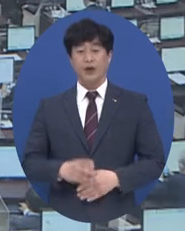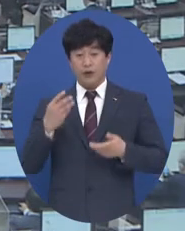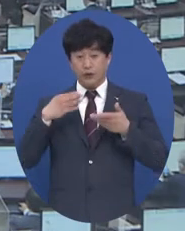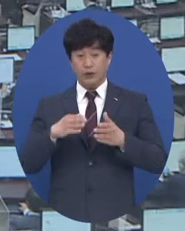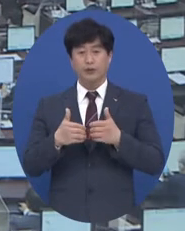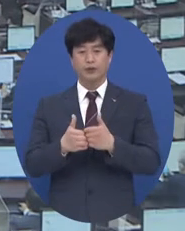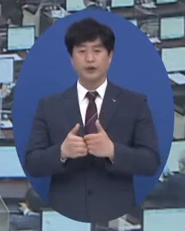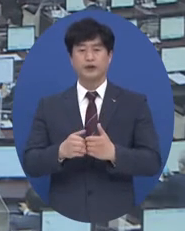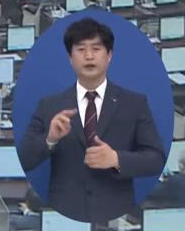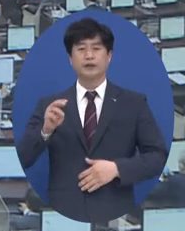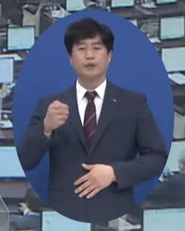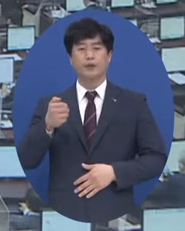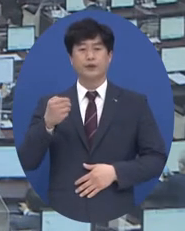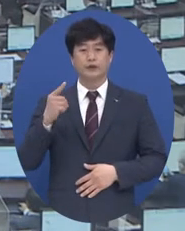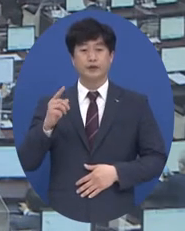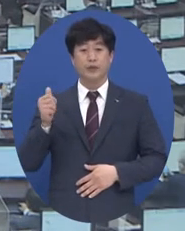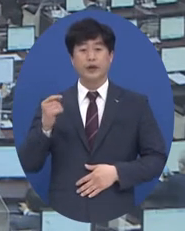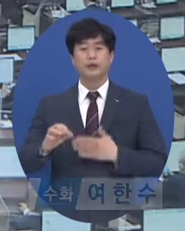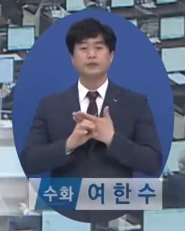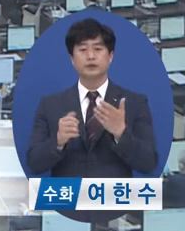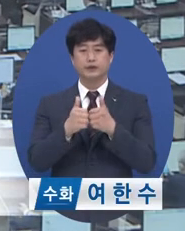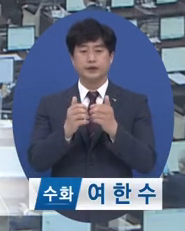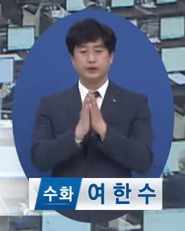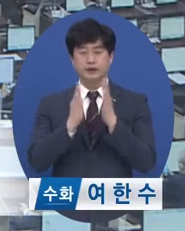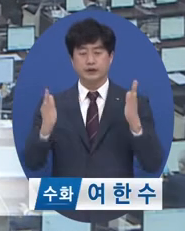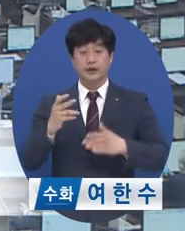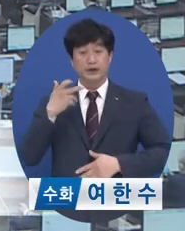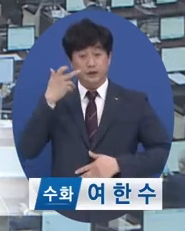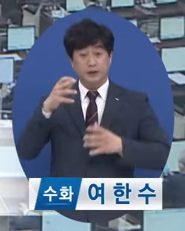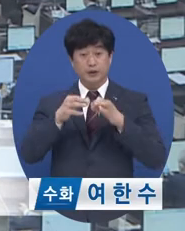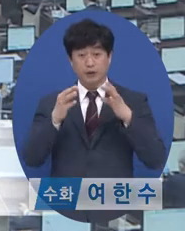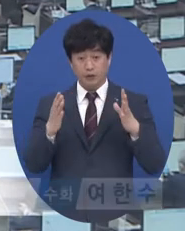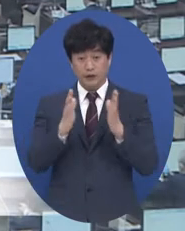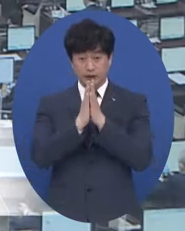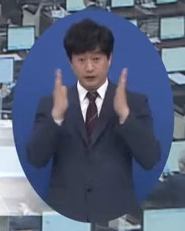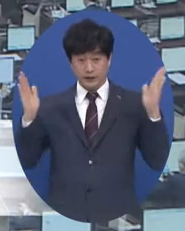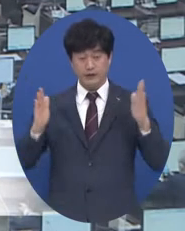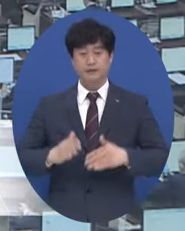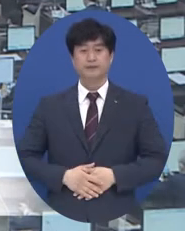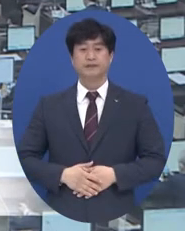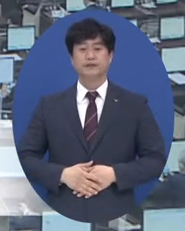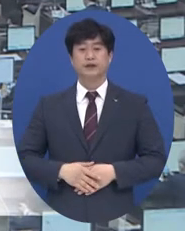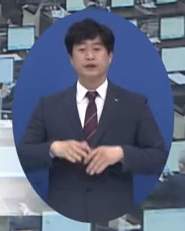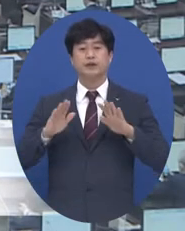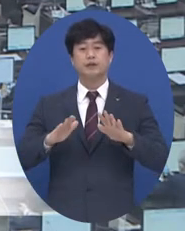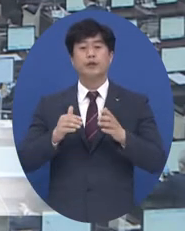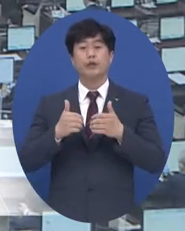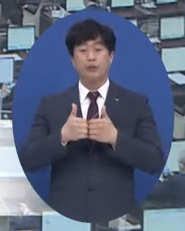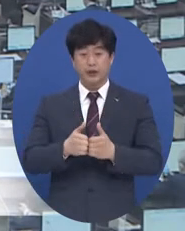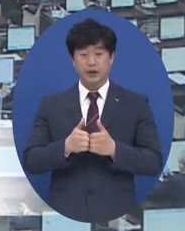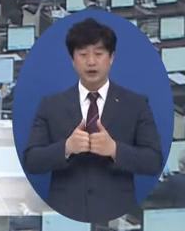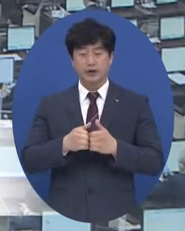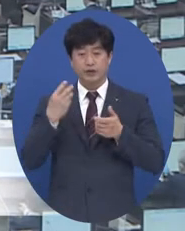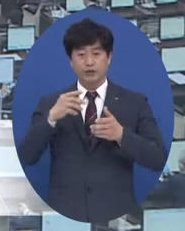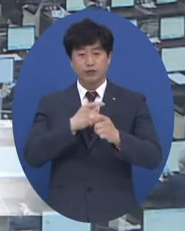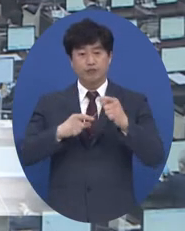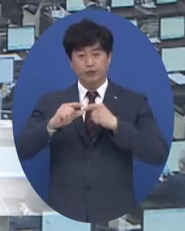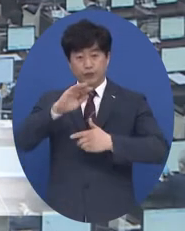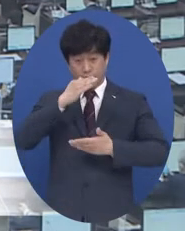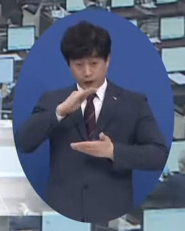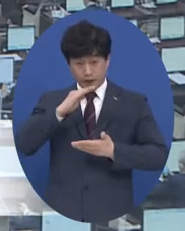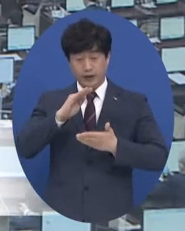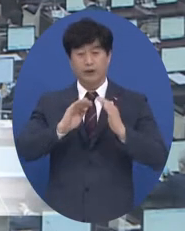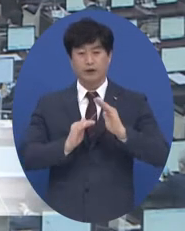경기도의회 가제 350 1월 임시회를 열고 17일간의 일정에 들어갔습니다 이번 회기에 는 경기도 추가경정